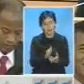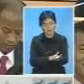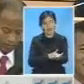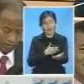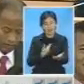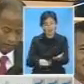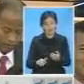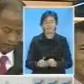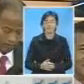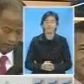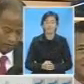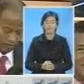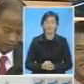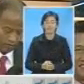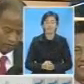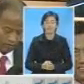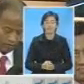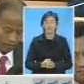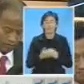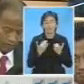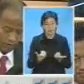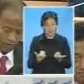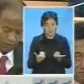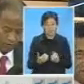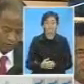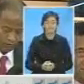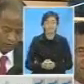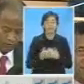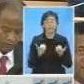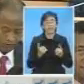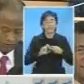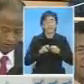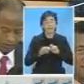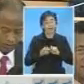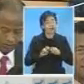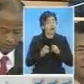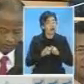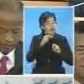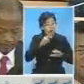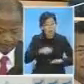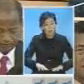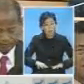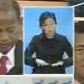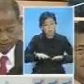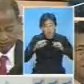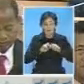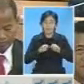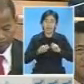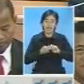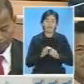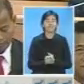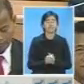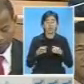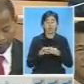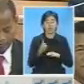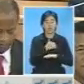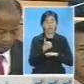านแต่ในวันนี้เองครับในวิกฤตนี้พรรคการเมืองฝ่ายค้